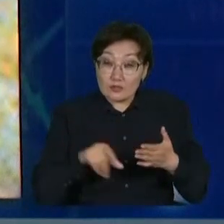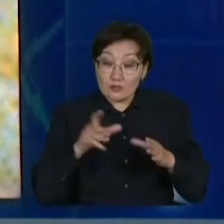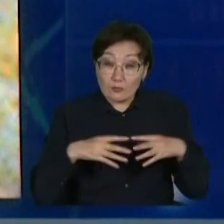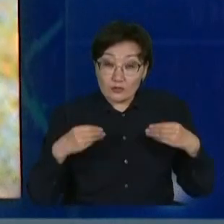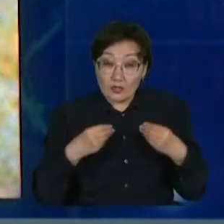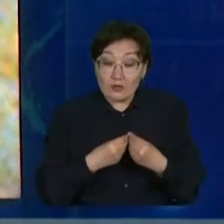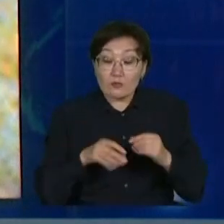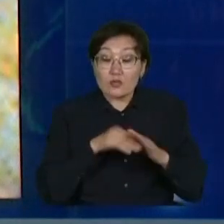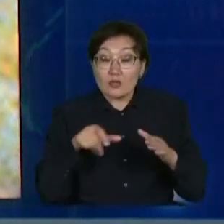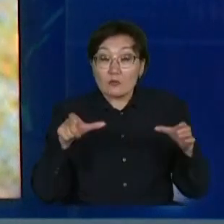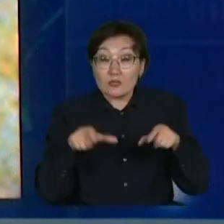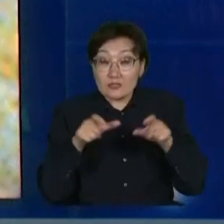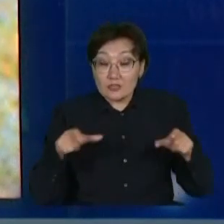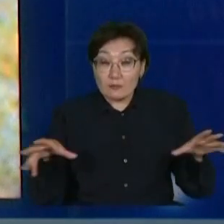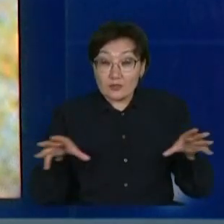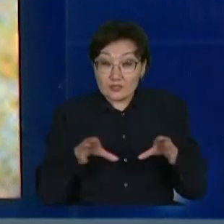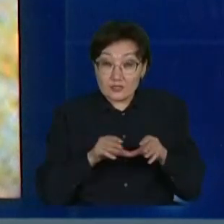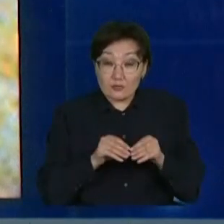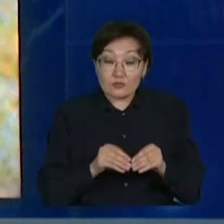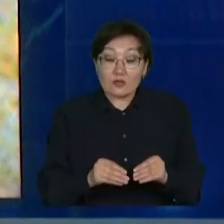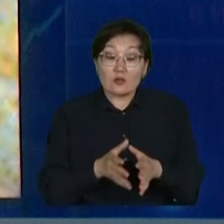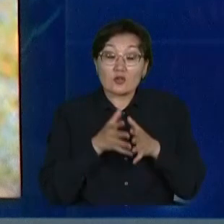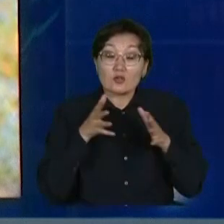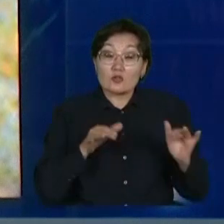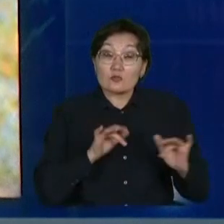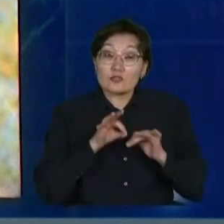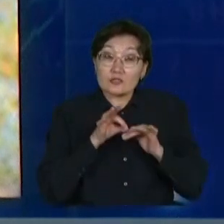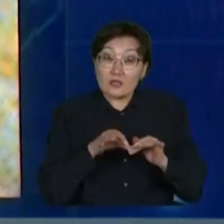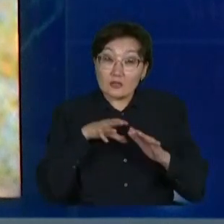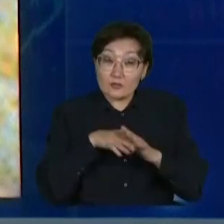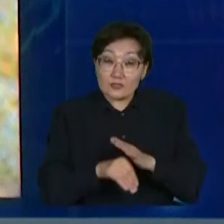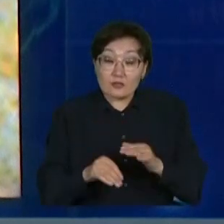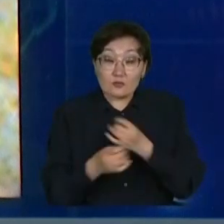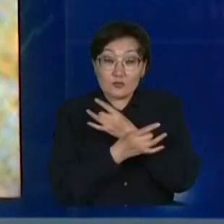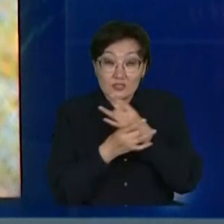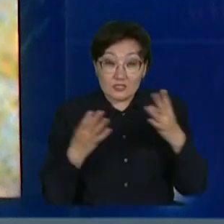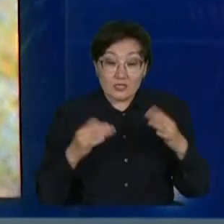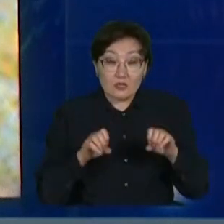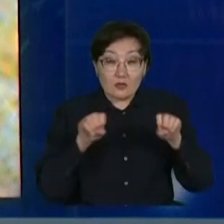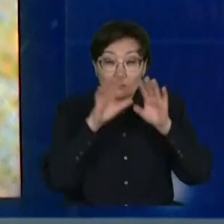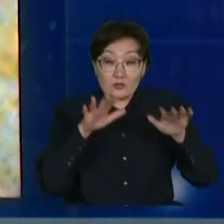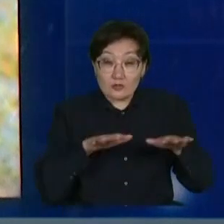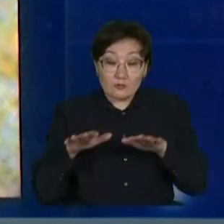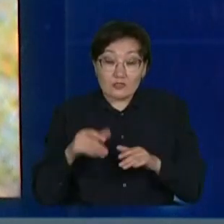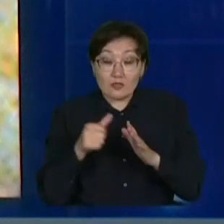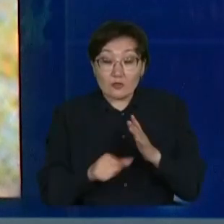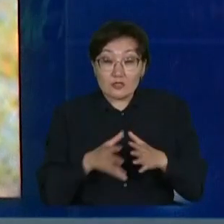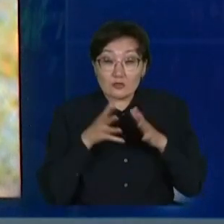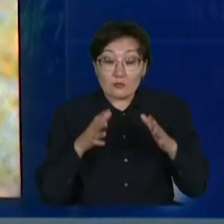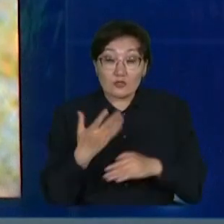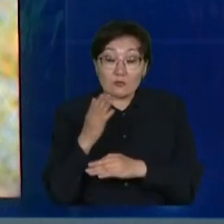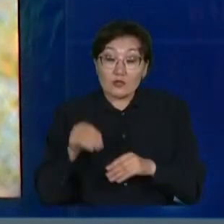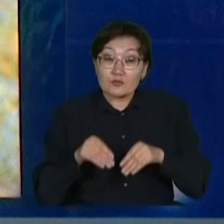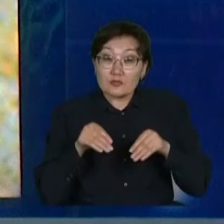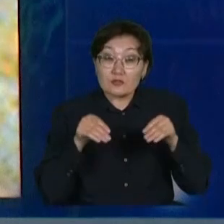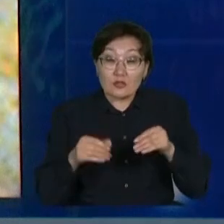мәслихат депутаттары тұрғындармен бірлесе ауқымды жұмыс атқарды. Оның аясында мәдени және киелі жерлерде 60-тан астам ағаш